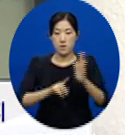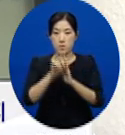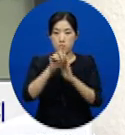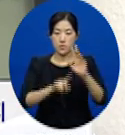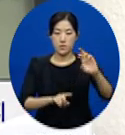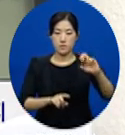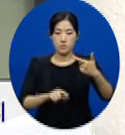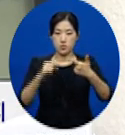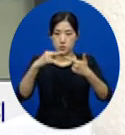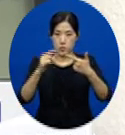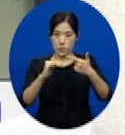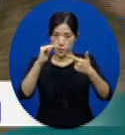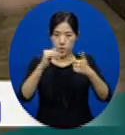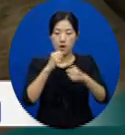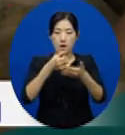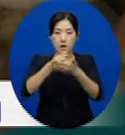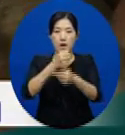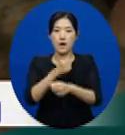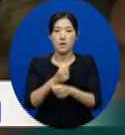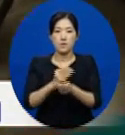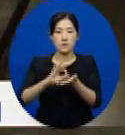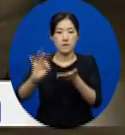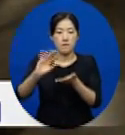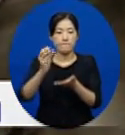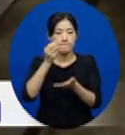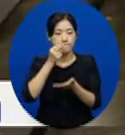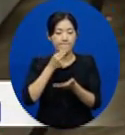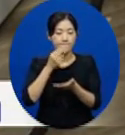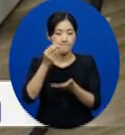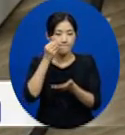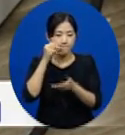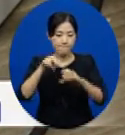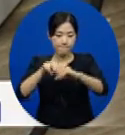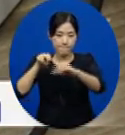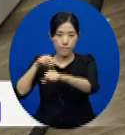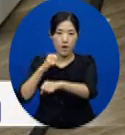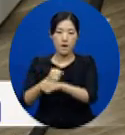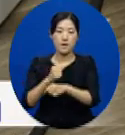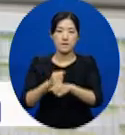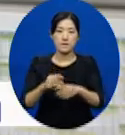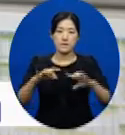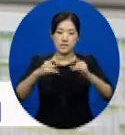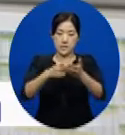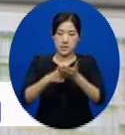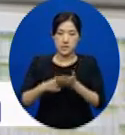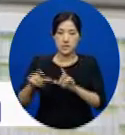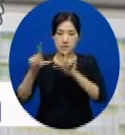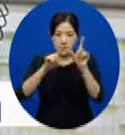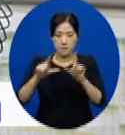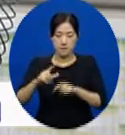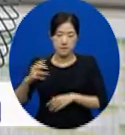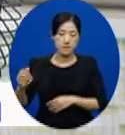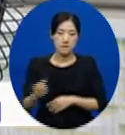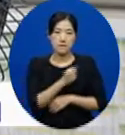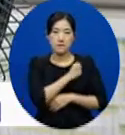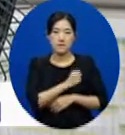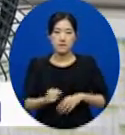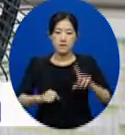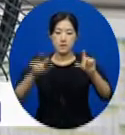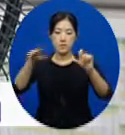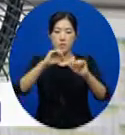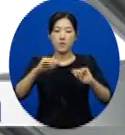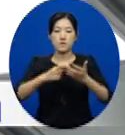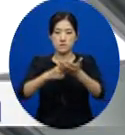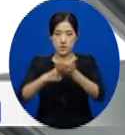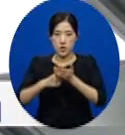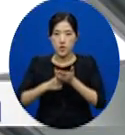26도씨 이상 유지와 함께 사용하지 않는 플러그 뽑기 등 절전 생활화로 에너지 절약 15% 목표 달성에